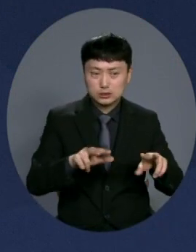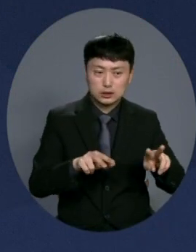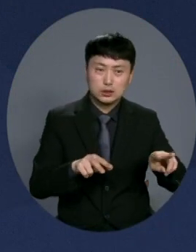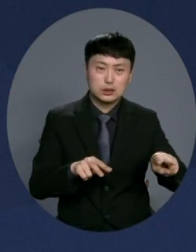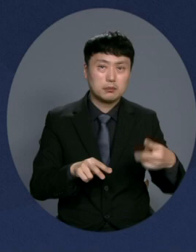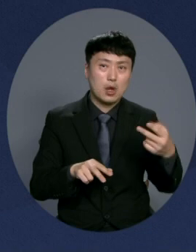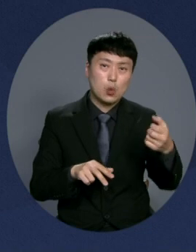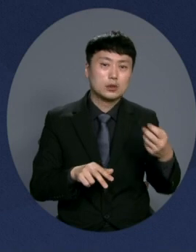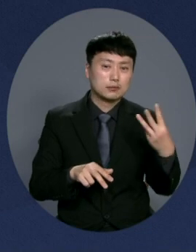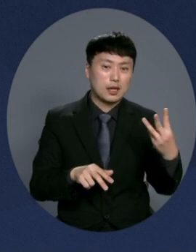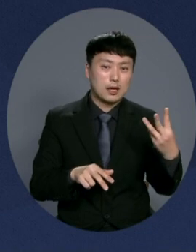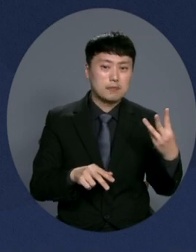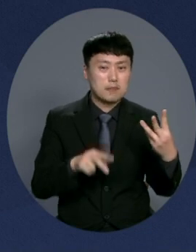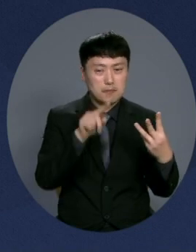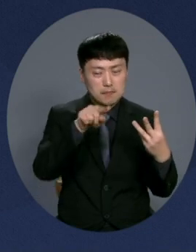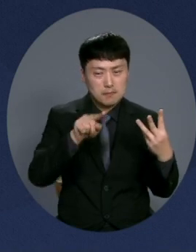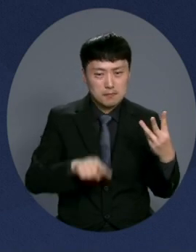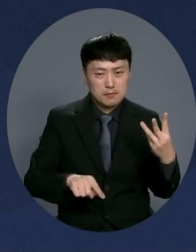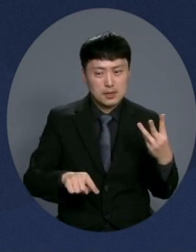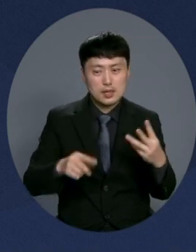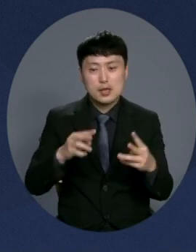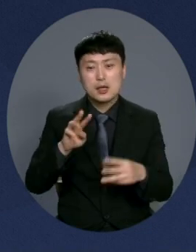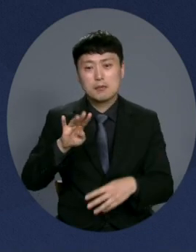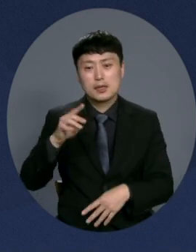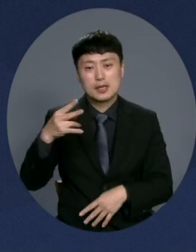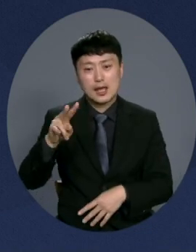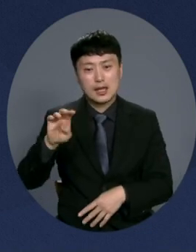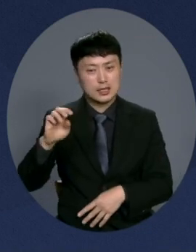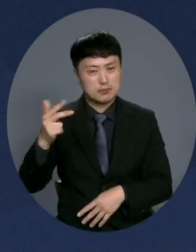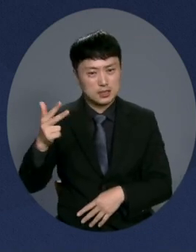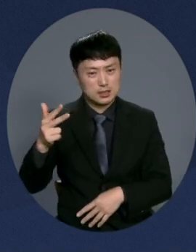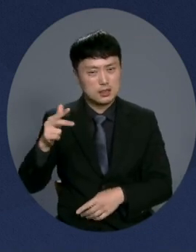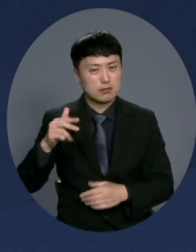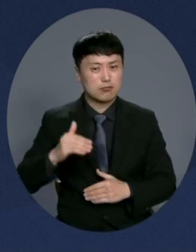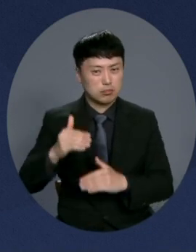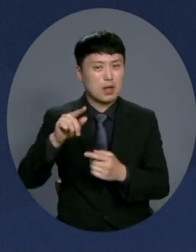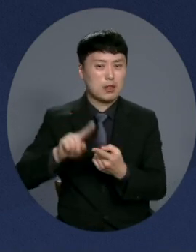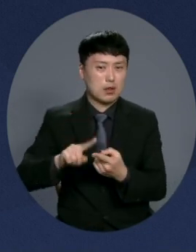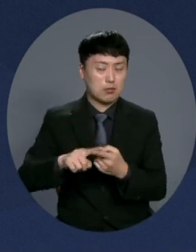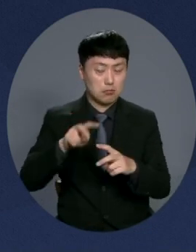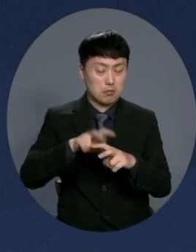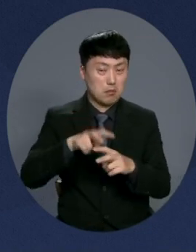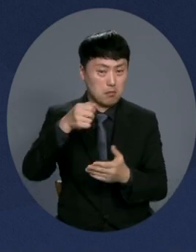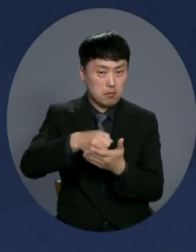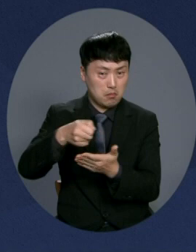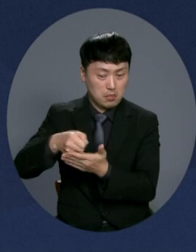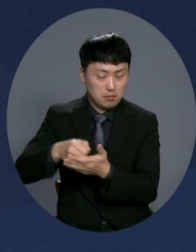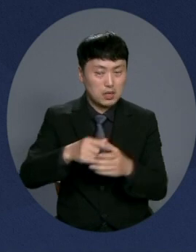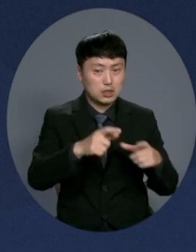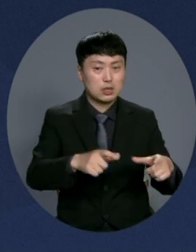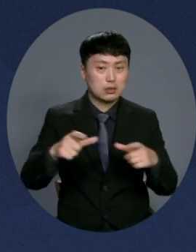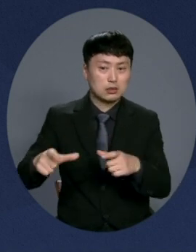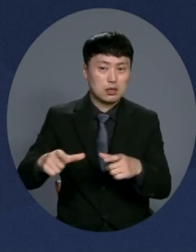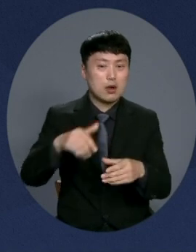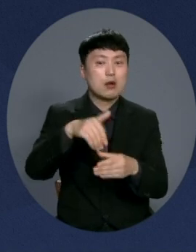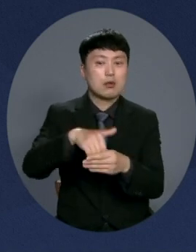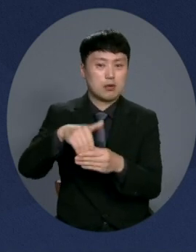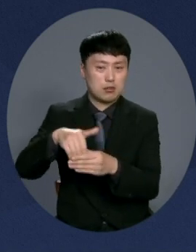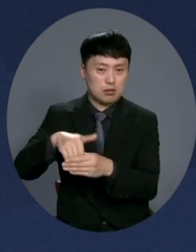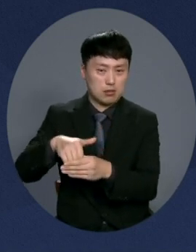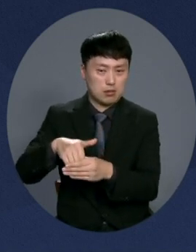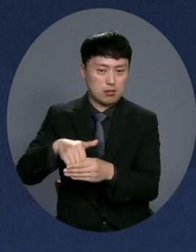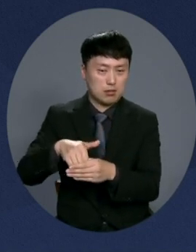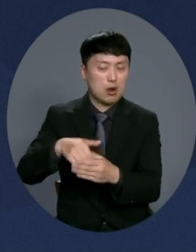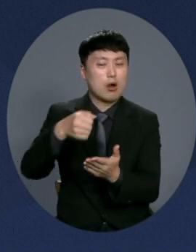253대 47로 가지 않을까 그렇게 지금 전망을 하고 있습니다 의석수가 정해지면 지역구를 대상으로 한